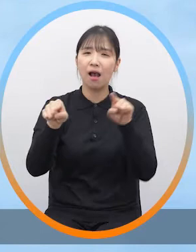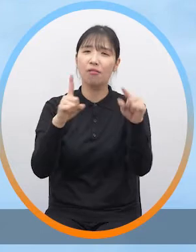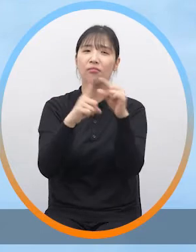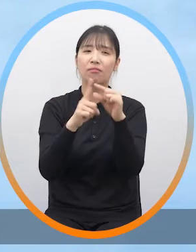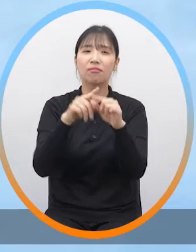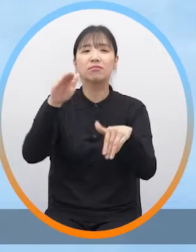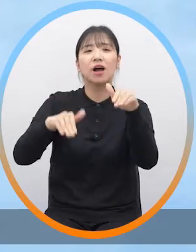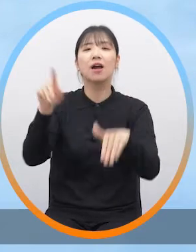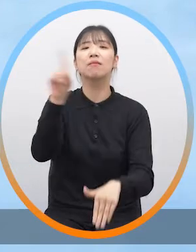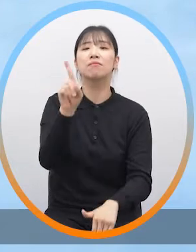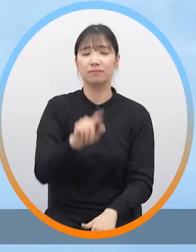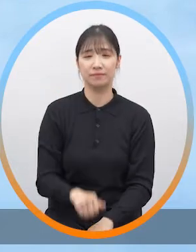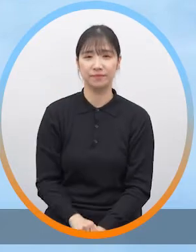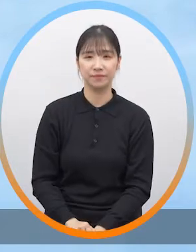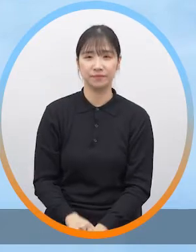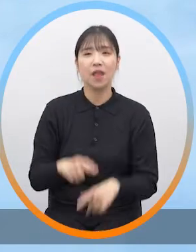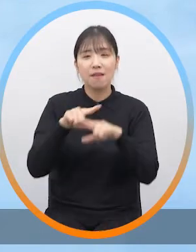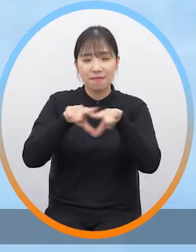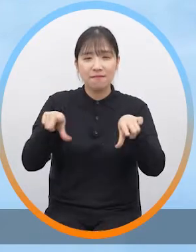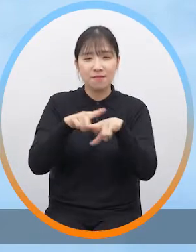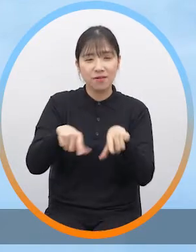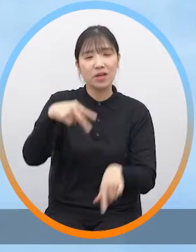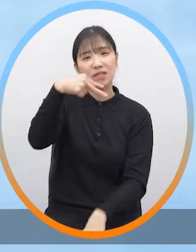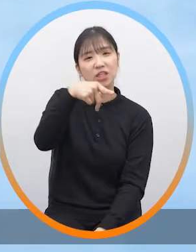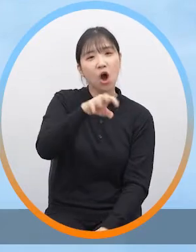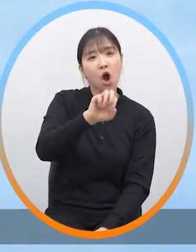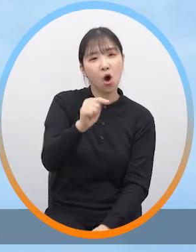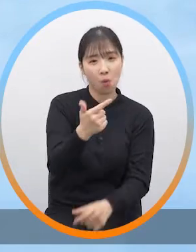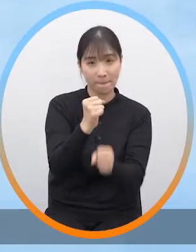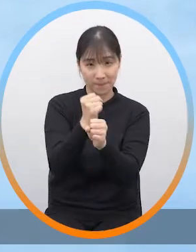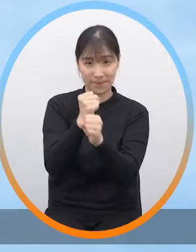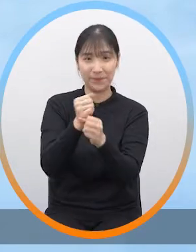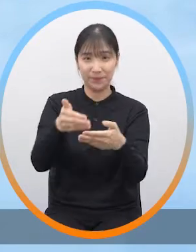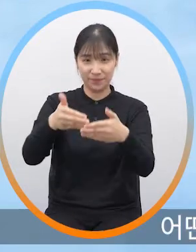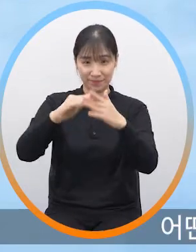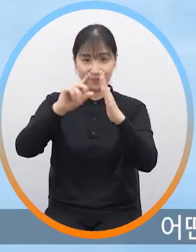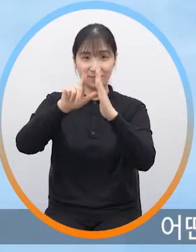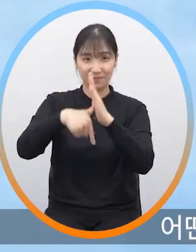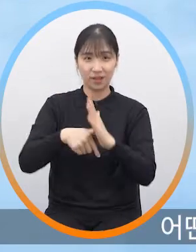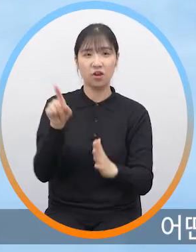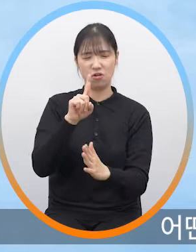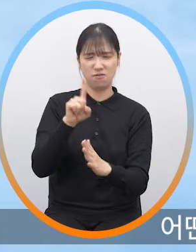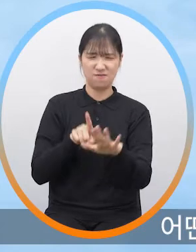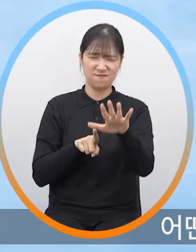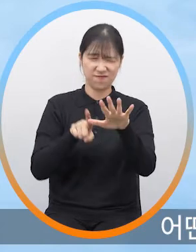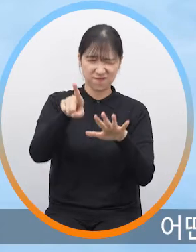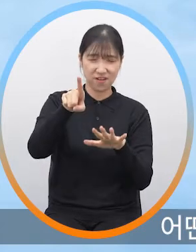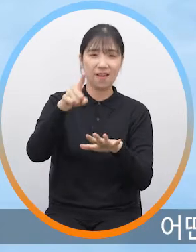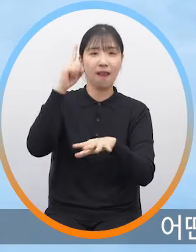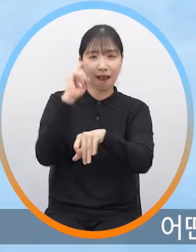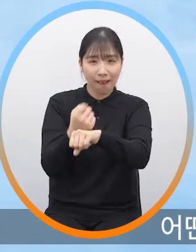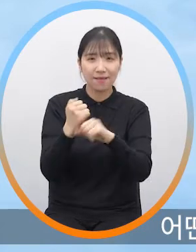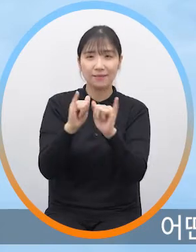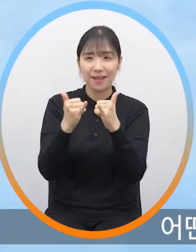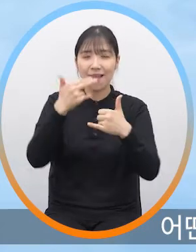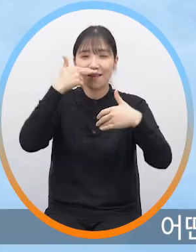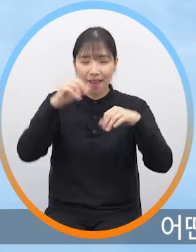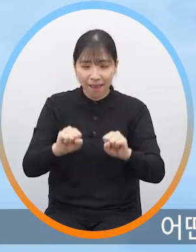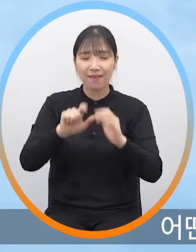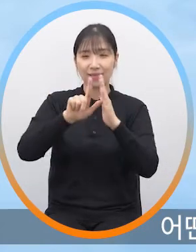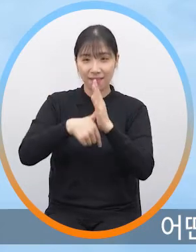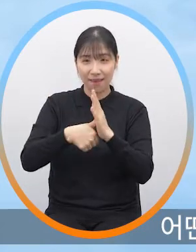있느냐? 대체로 서원을 만들 때 어떤 식으로 만드냐면, 어떤 뛰어난 학자가